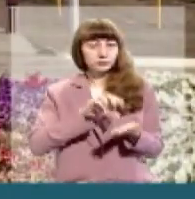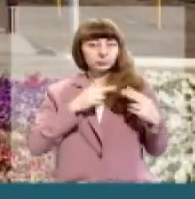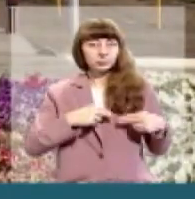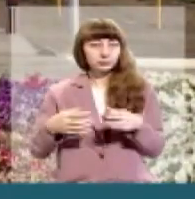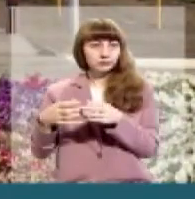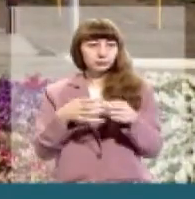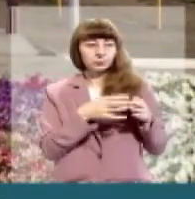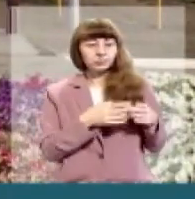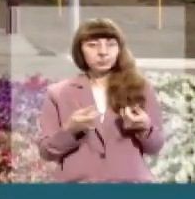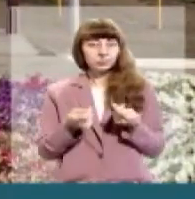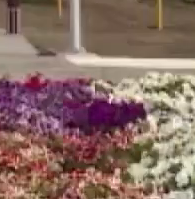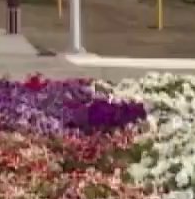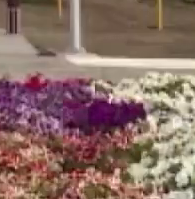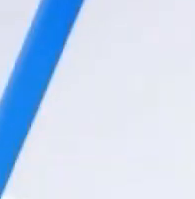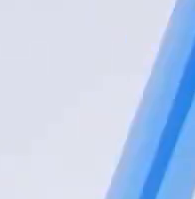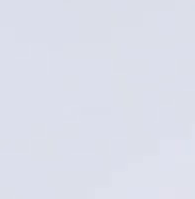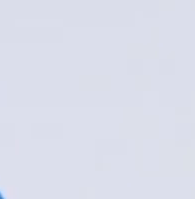өткізілді.